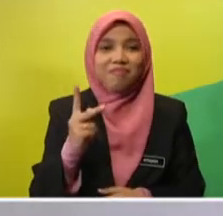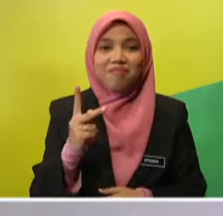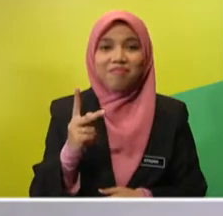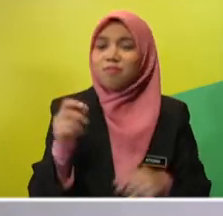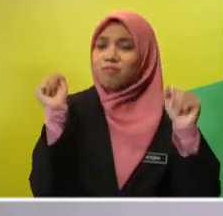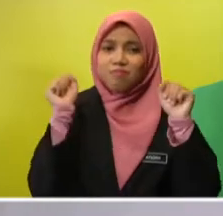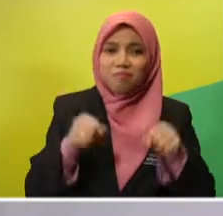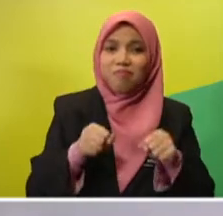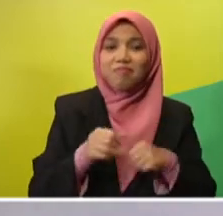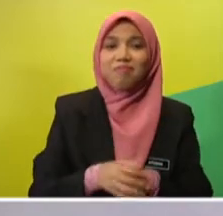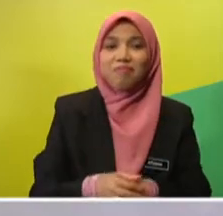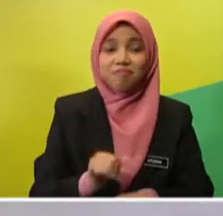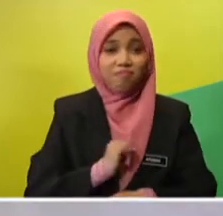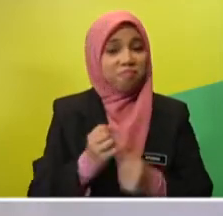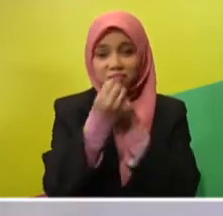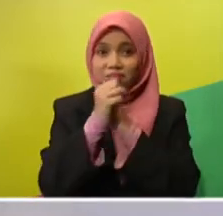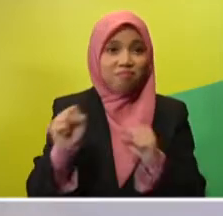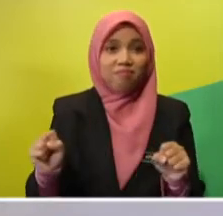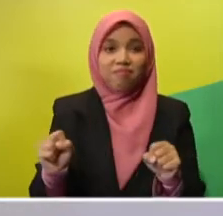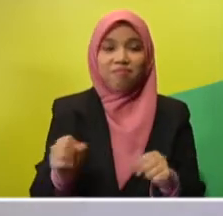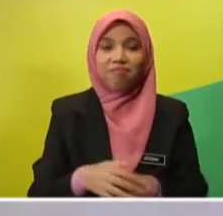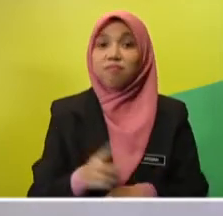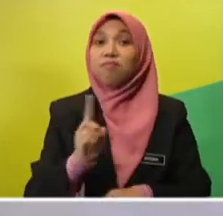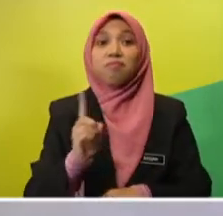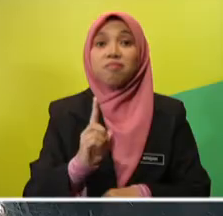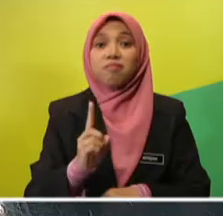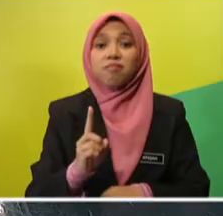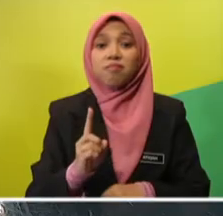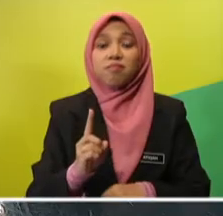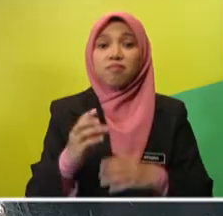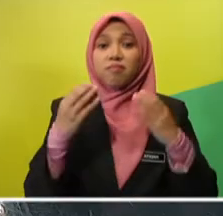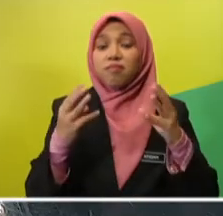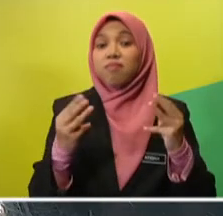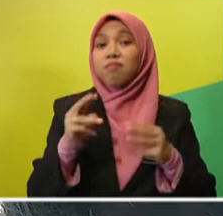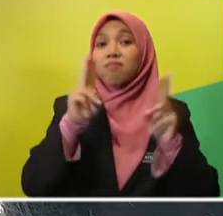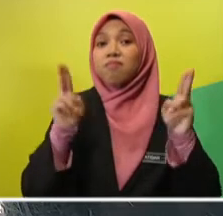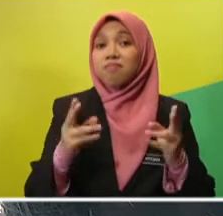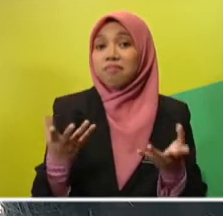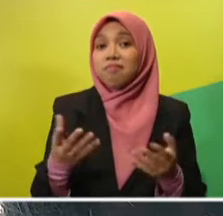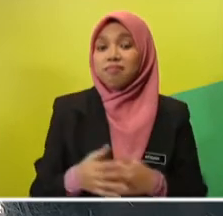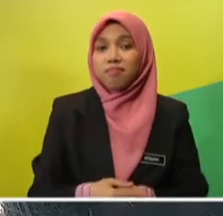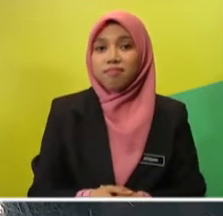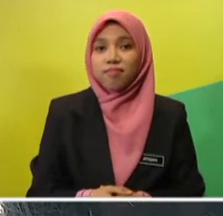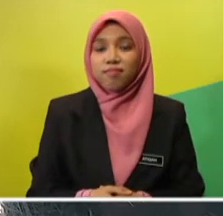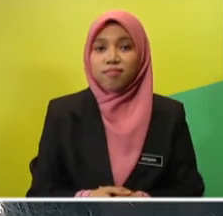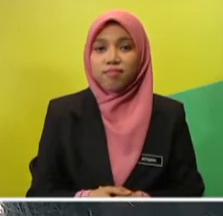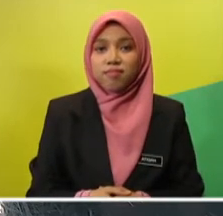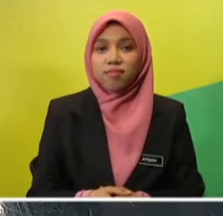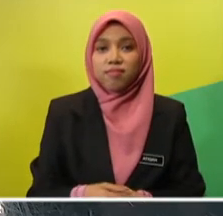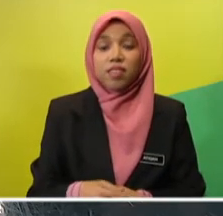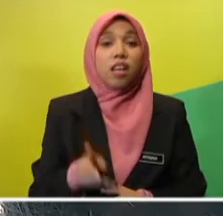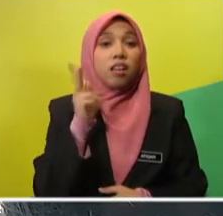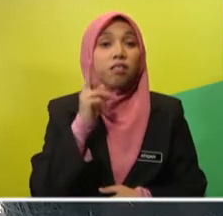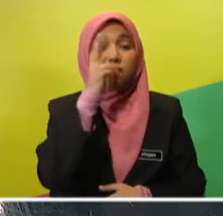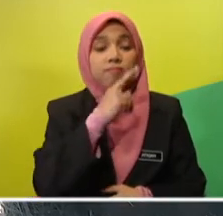bersedia, cikgu. Okey, yang mana satu cikgu nak uji saya? Okey, kita mulakan dengan teknik. Kak Rina pilih nak patah balik